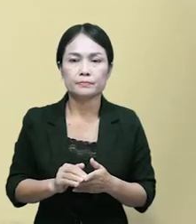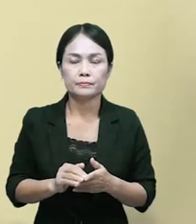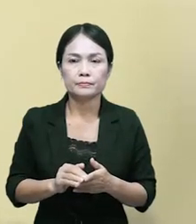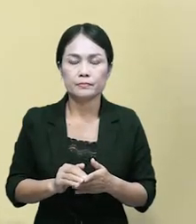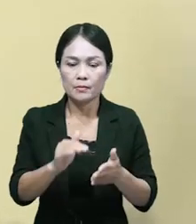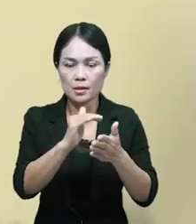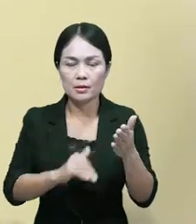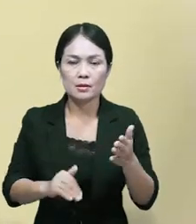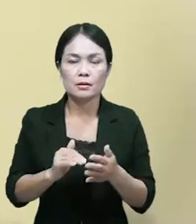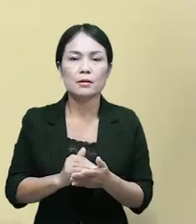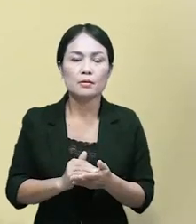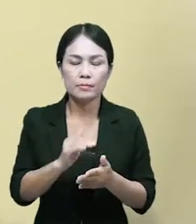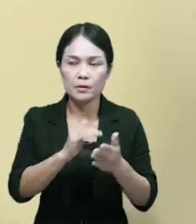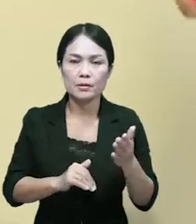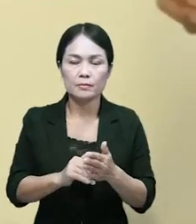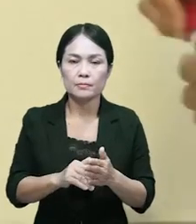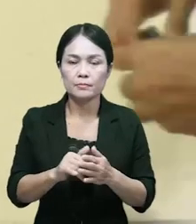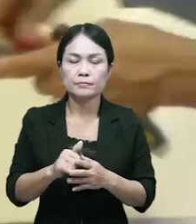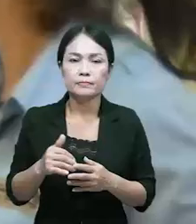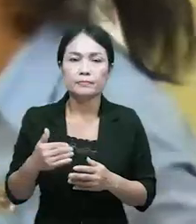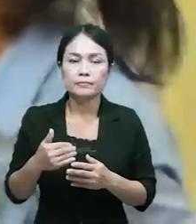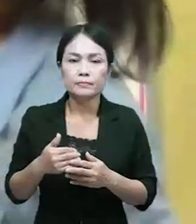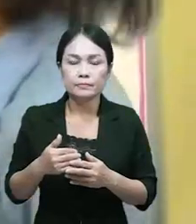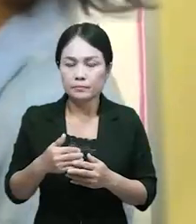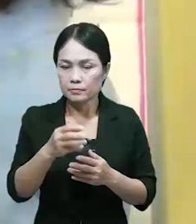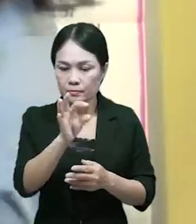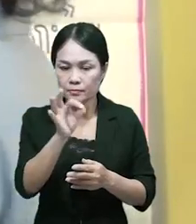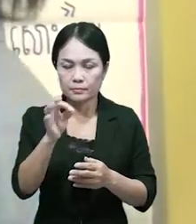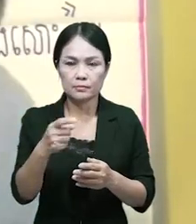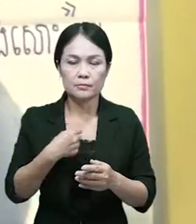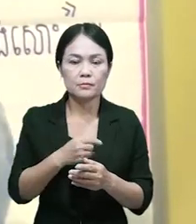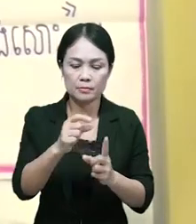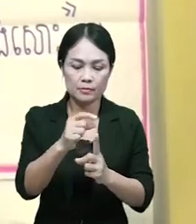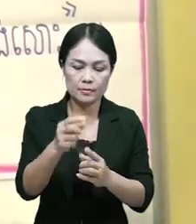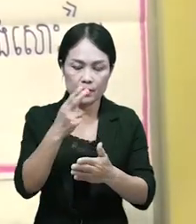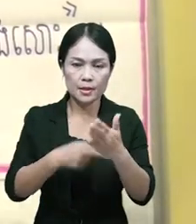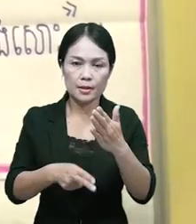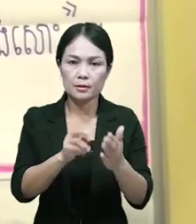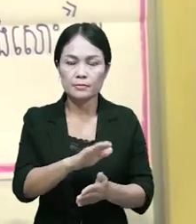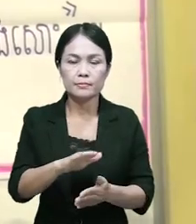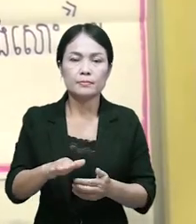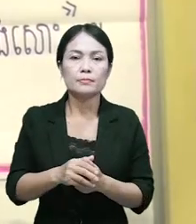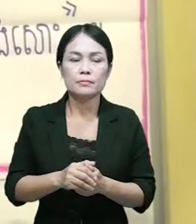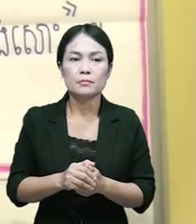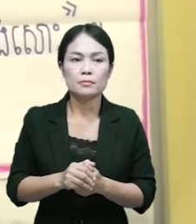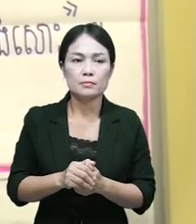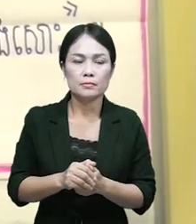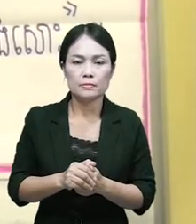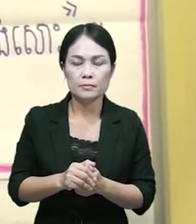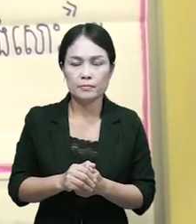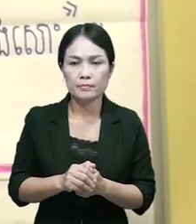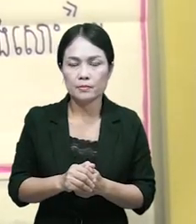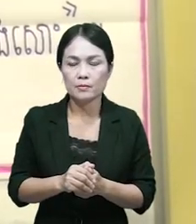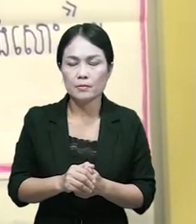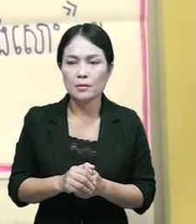ចានៅសាលមួយទៀតកូនជួយរកអ្នកគ្រូទៀតចាគឺពាក្យអីគេកូនរៀងកងូណាកូន